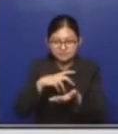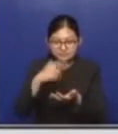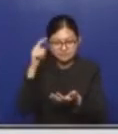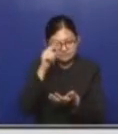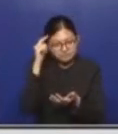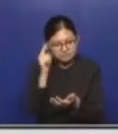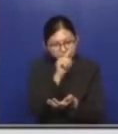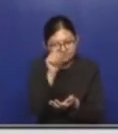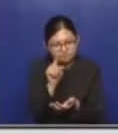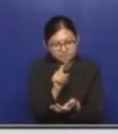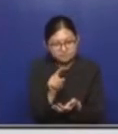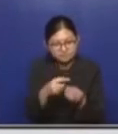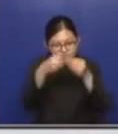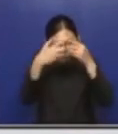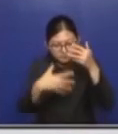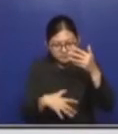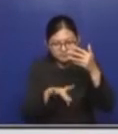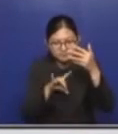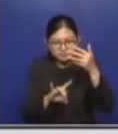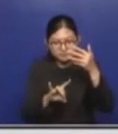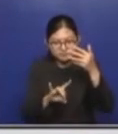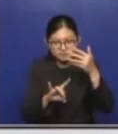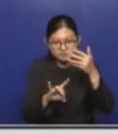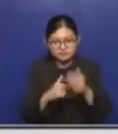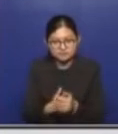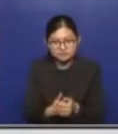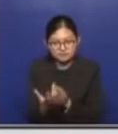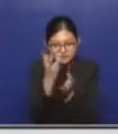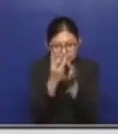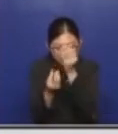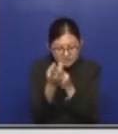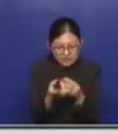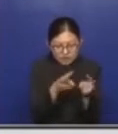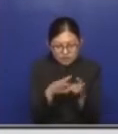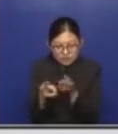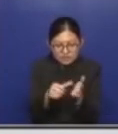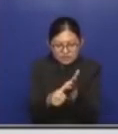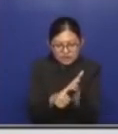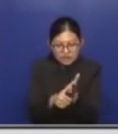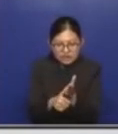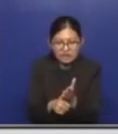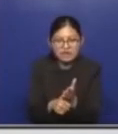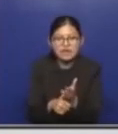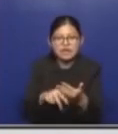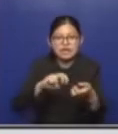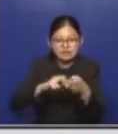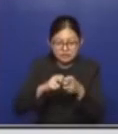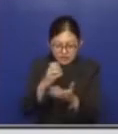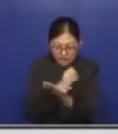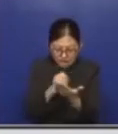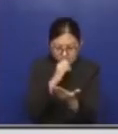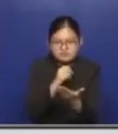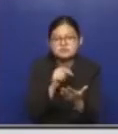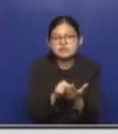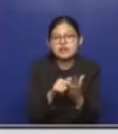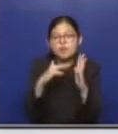กตใน8ยัตติศึกษาแนวทางแก้ไขปัญหายาเสพติดนะครับท่านประธานครับคำว่ายา